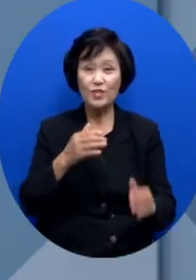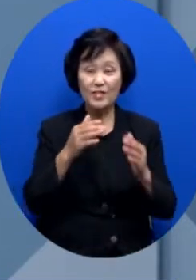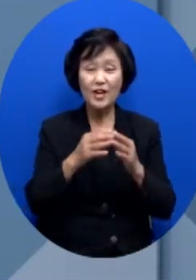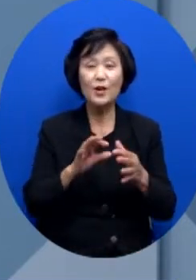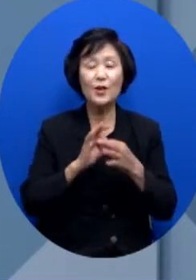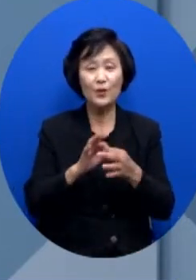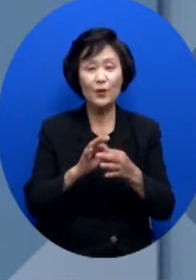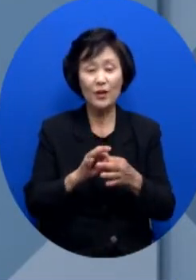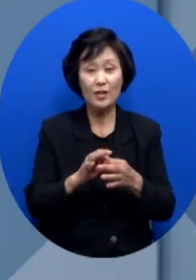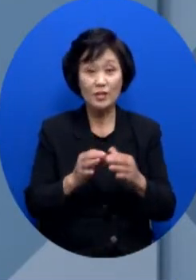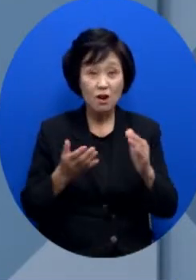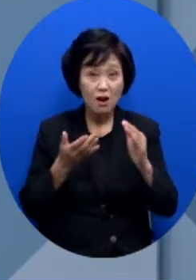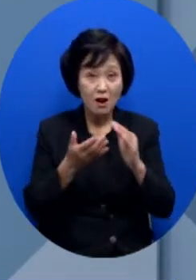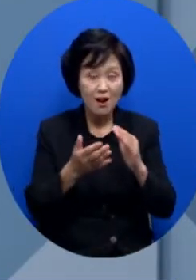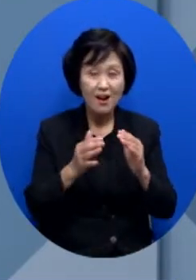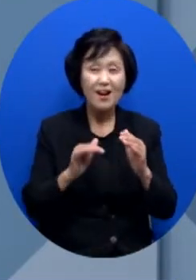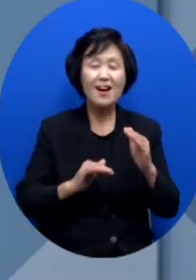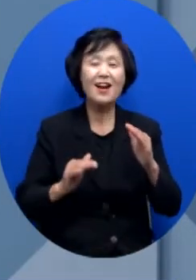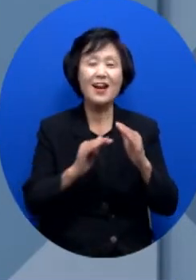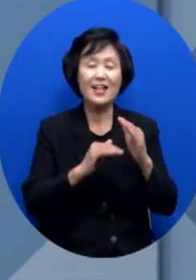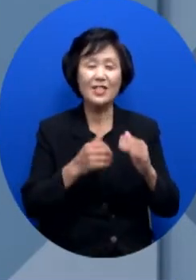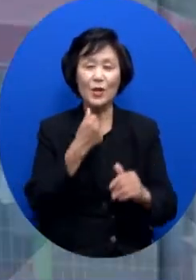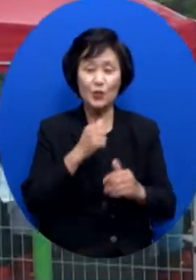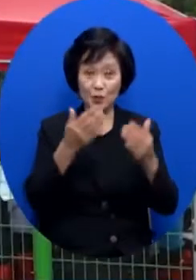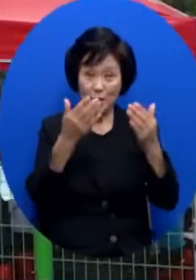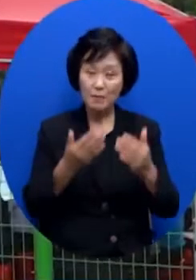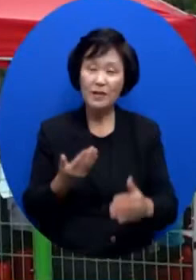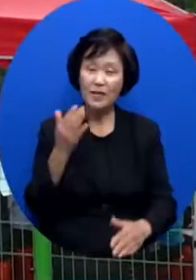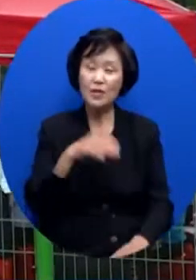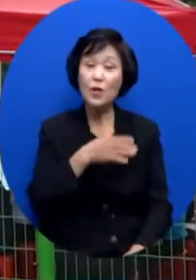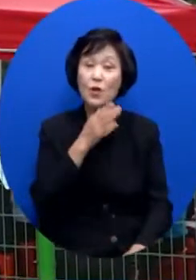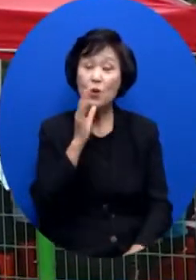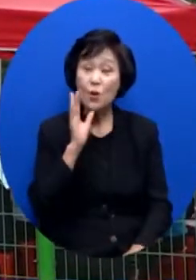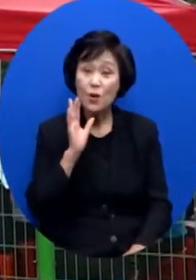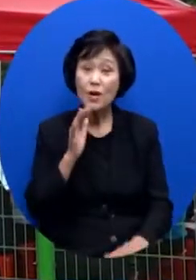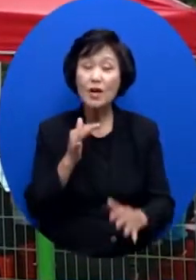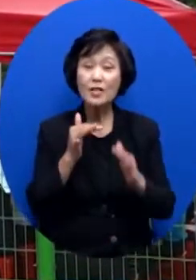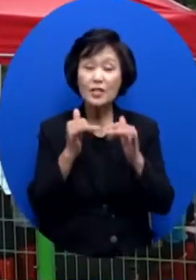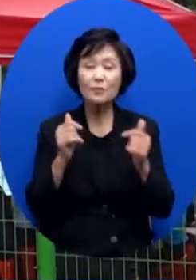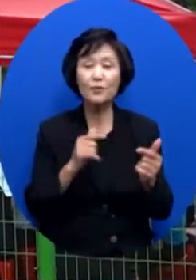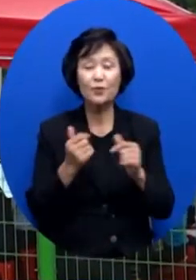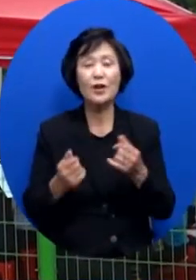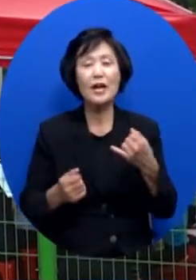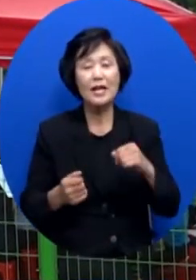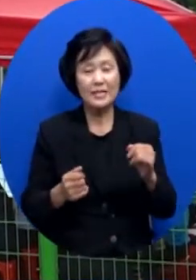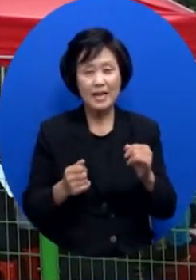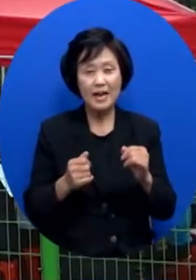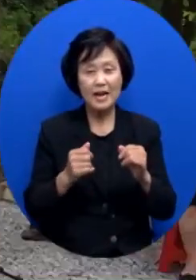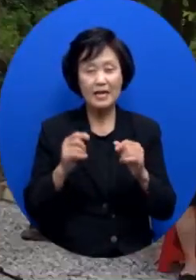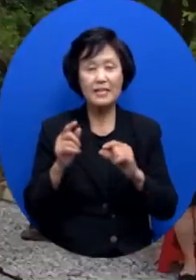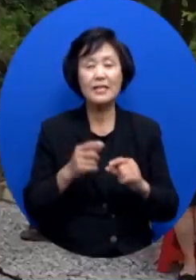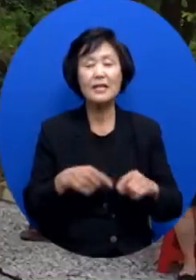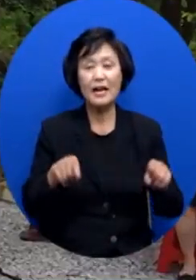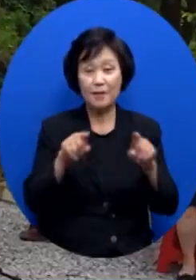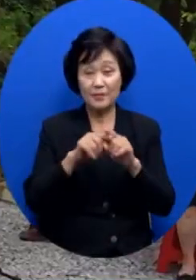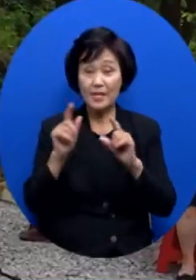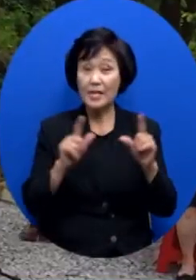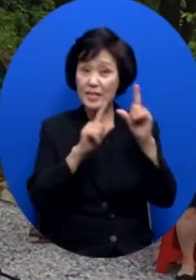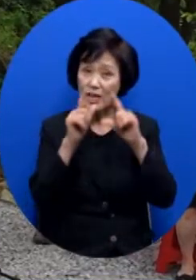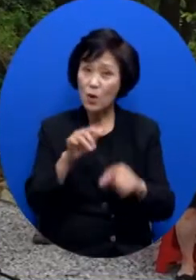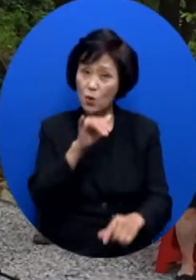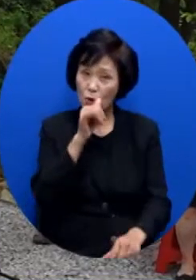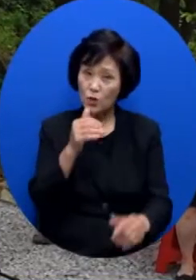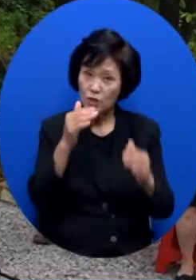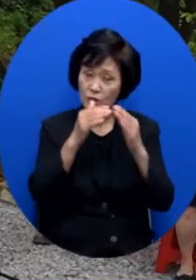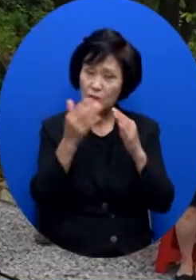받았습니다. 아주 연로하신 두 분과 딸이 함께 거주하는 그런 집인데 도무지 집이 무너질 것